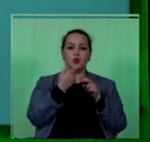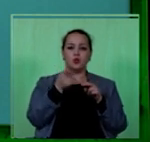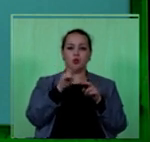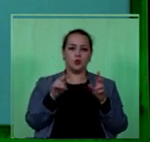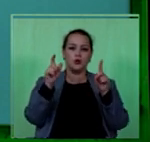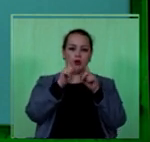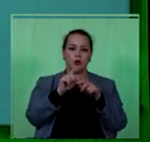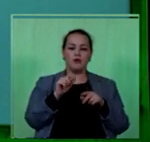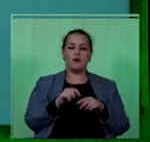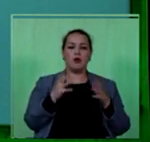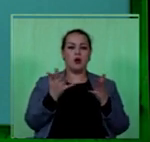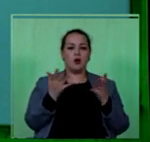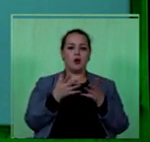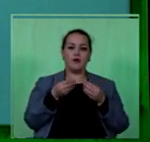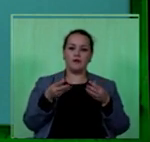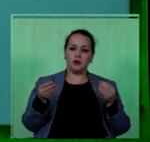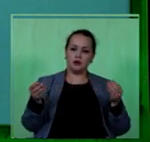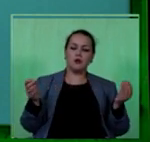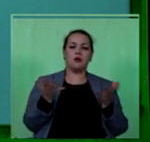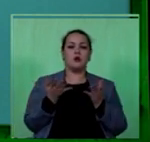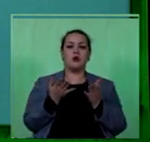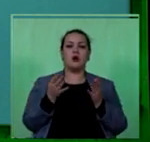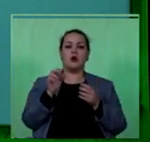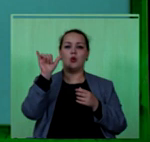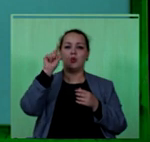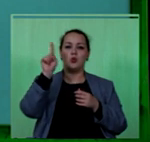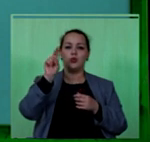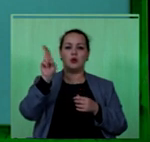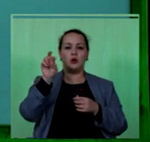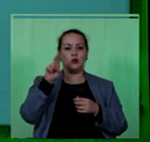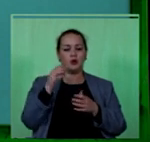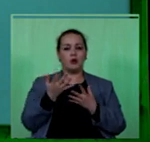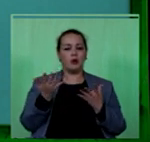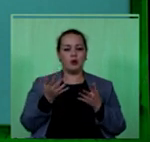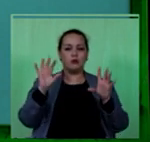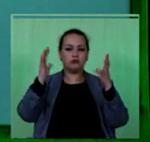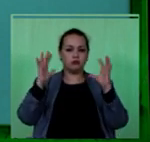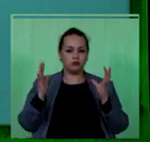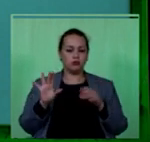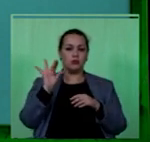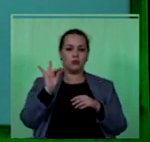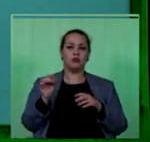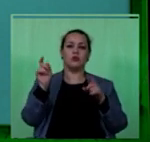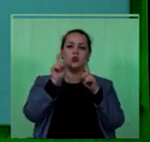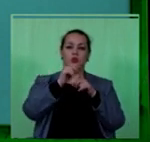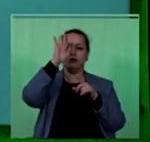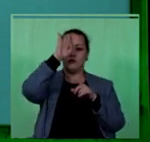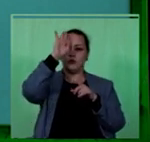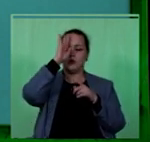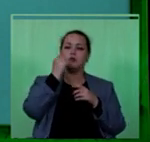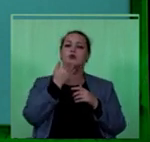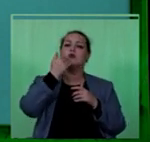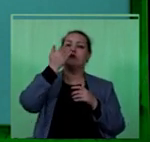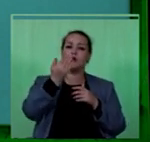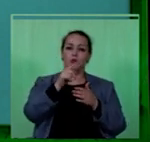какая весенние какая узкая какая ясная и слова мальчик зададим к нему